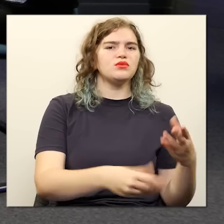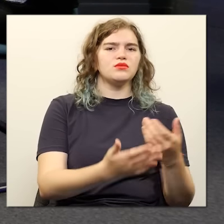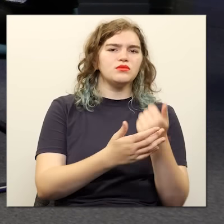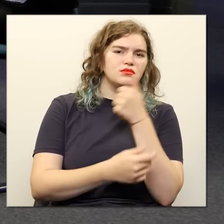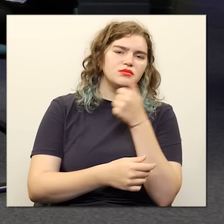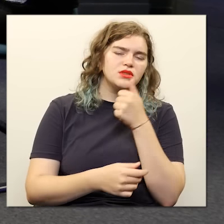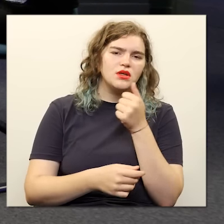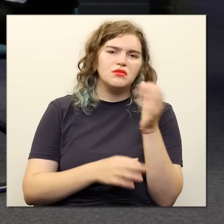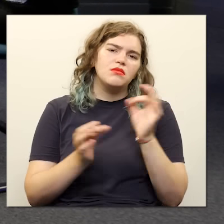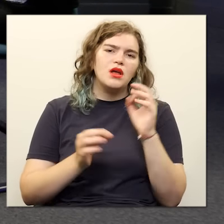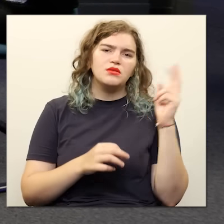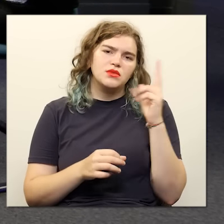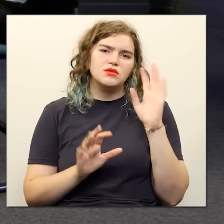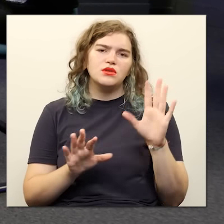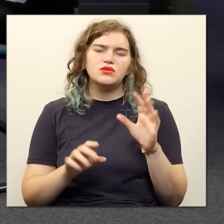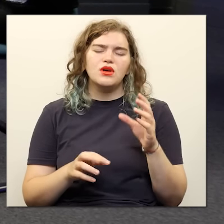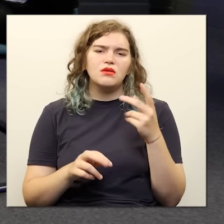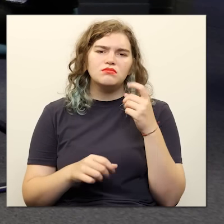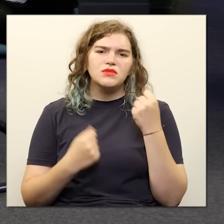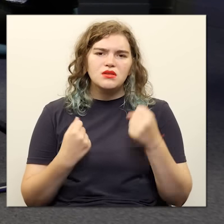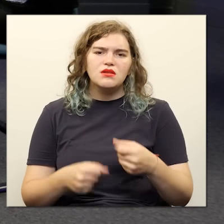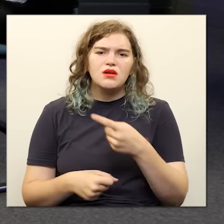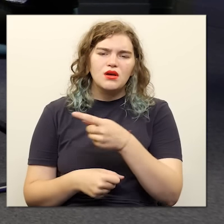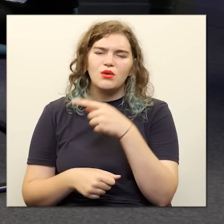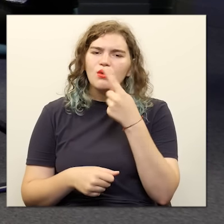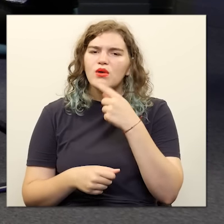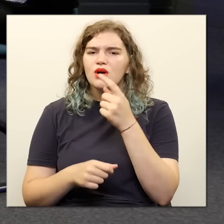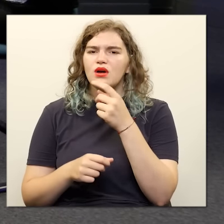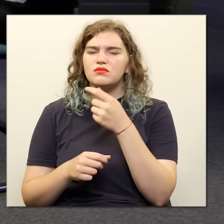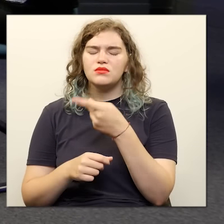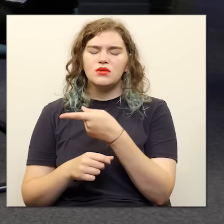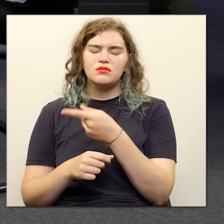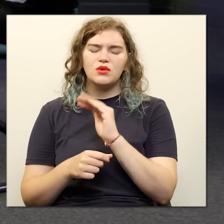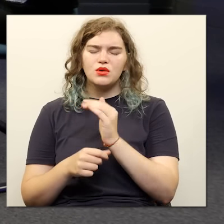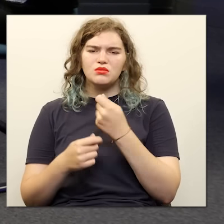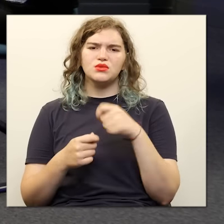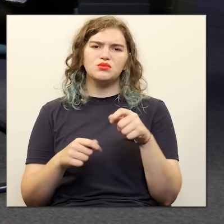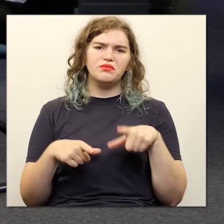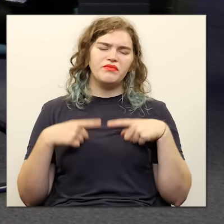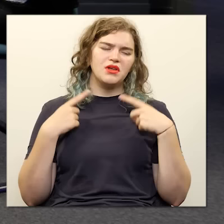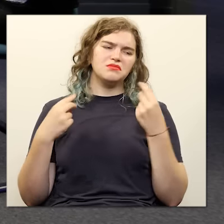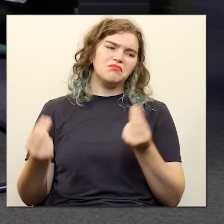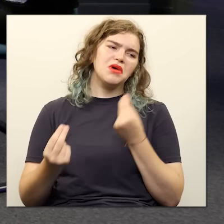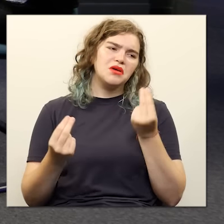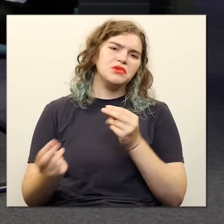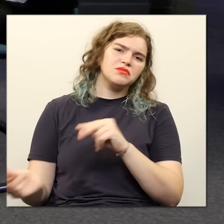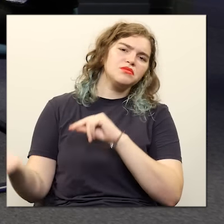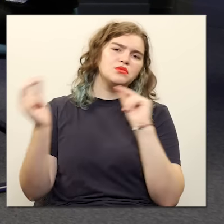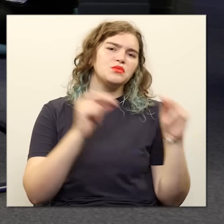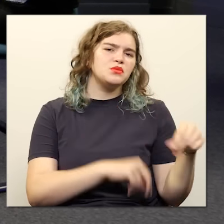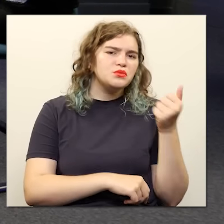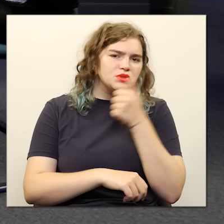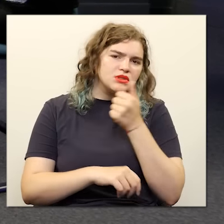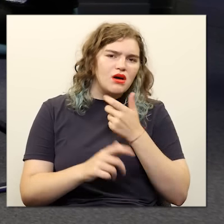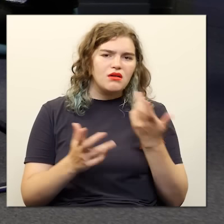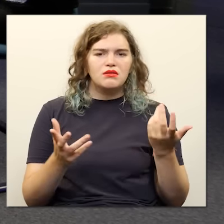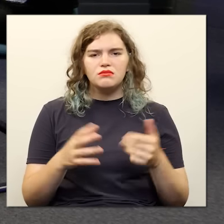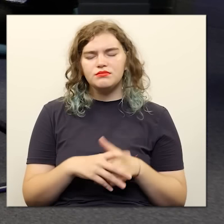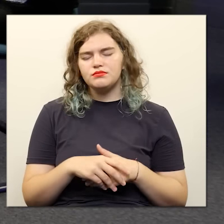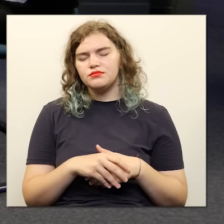sat. Așa a rânduit Dumnezeu atunci, că a fost greu la oraș cu copiii, scumpă viața și am optat să plecăm la